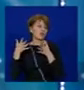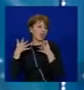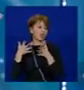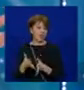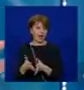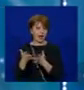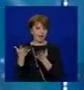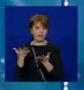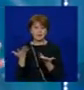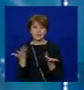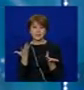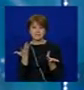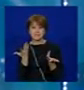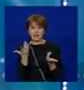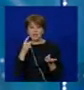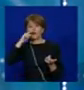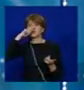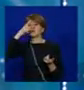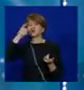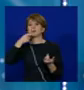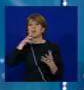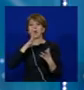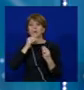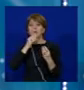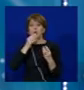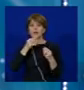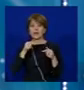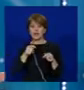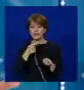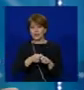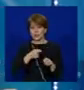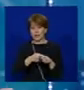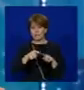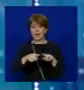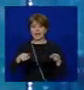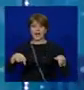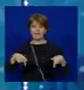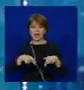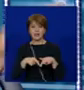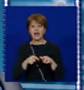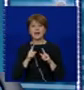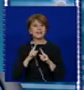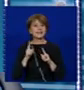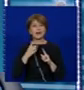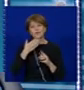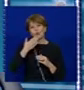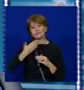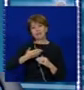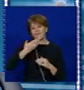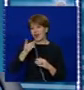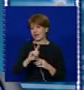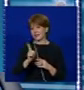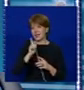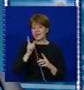само с... самочувствие говорите, вие да правите кабинет тук в студиото. Само с заявления не става, трябват и действия. Аз бих попитала господин Свиленски.